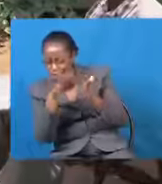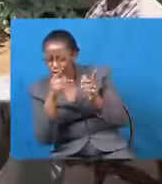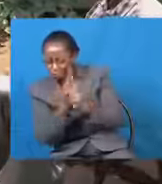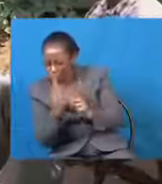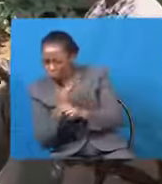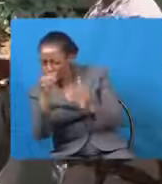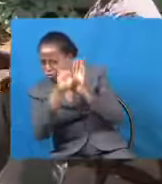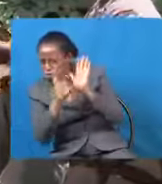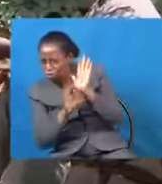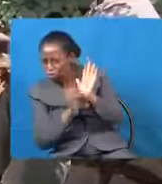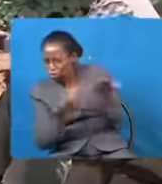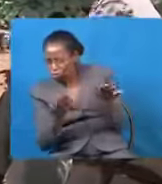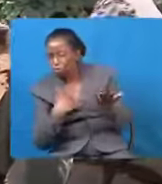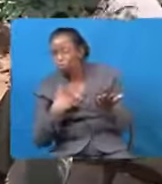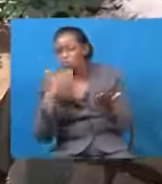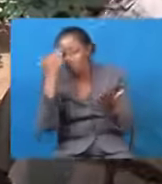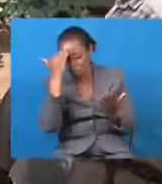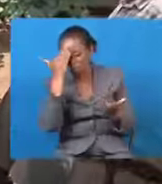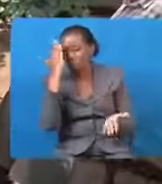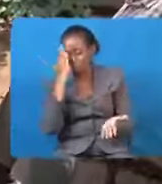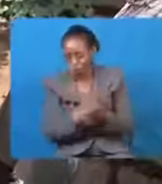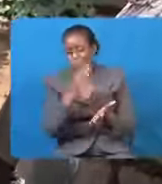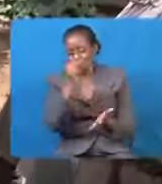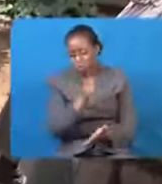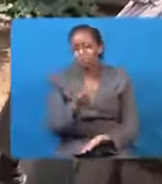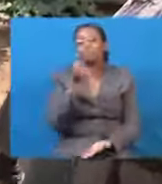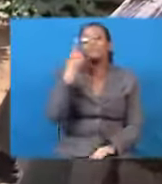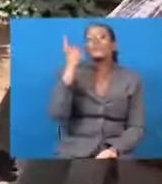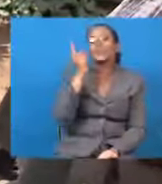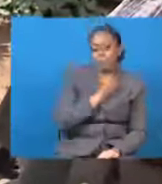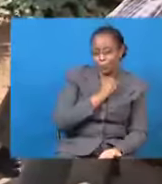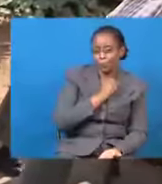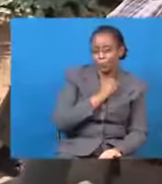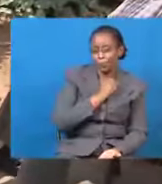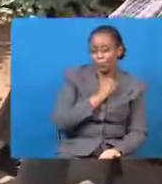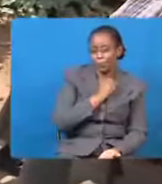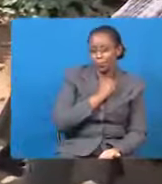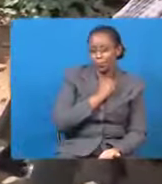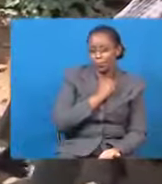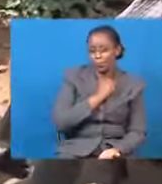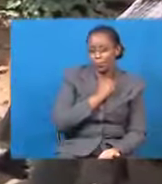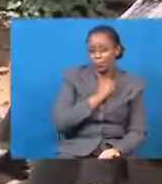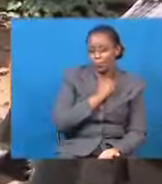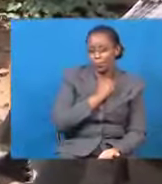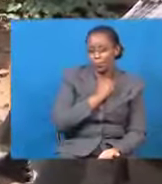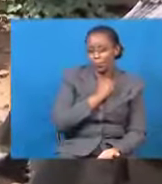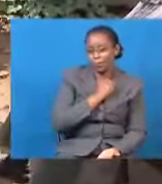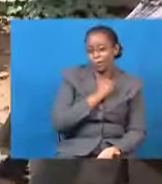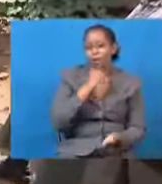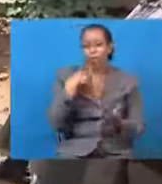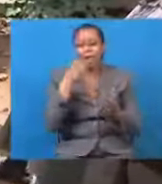vipengei fulani katika katiba hii mwanangu Nijuiwe kwa mbakweli umelewa maana ya